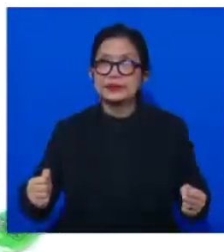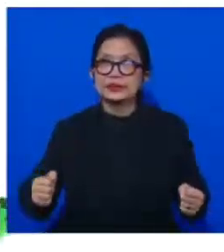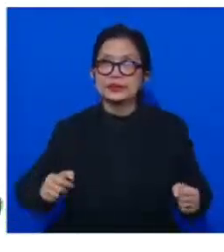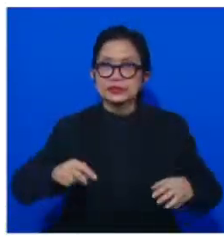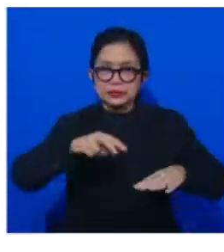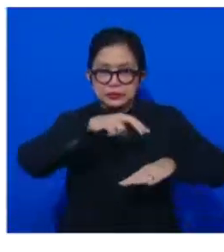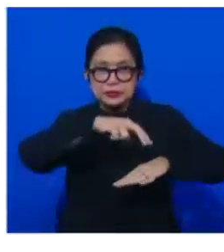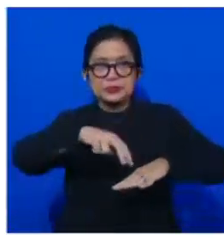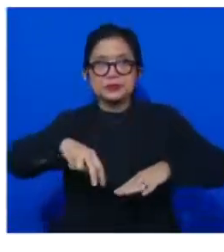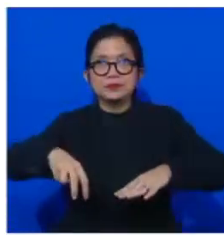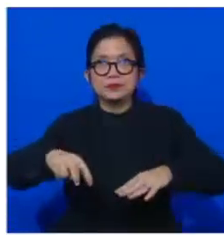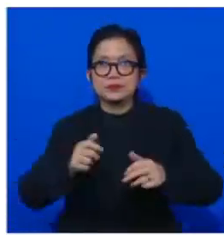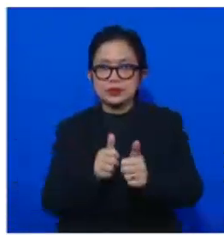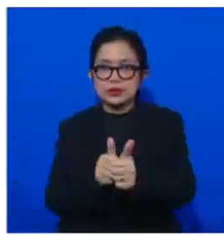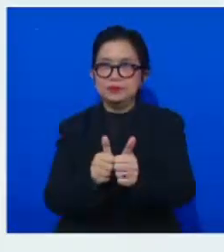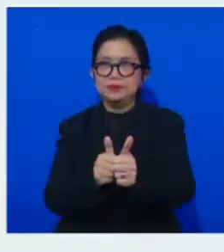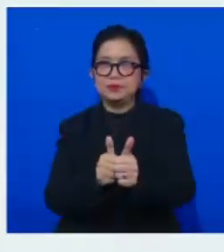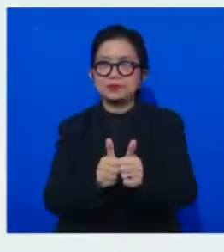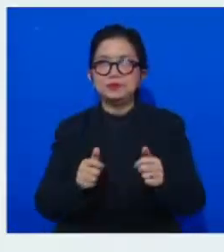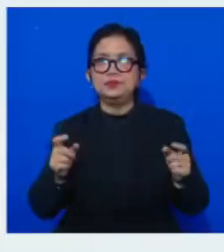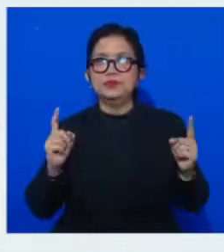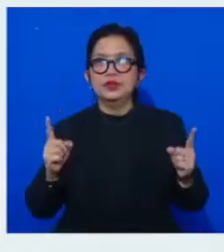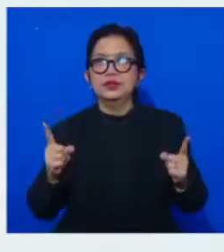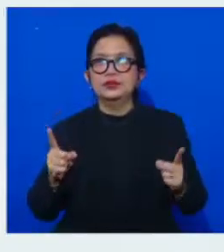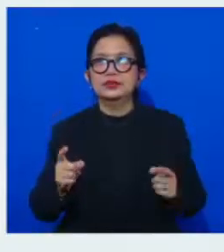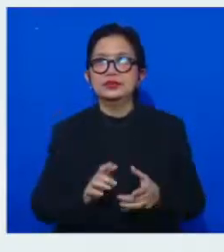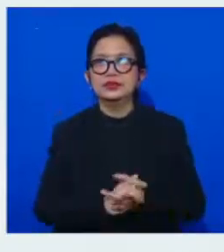dengan didampingi instruktur.